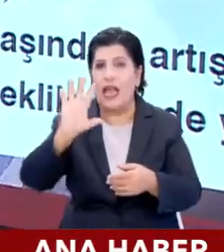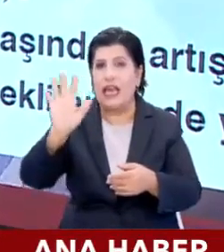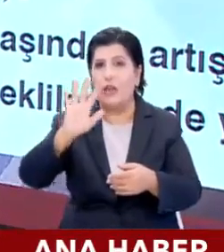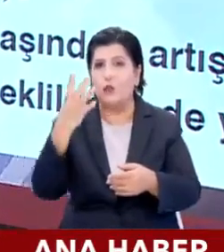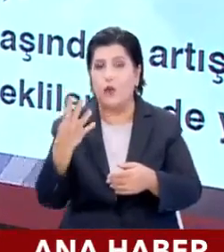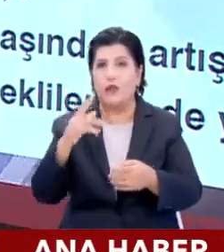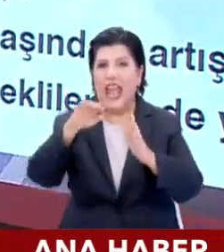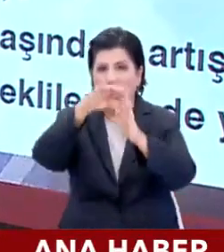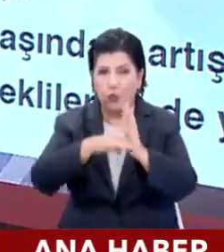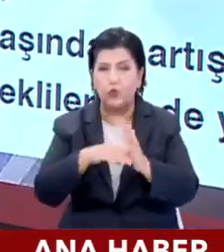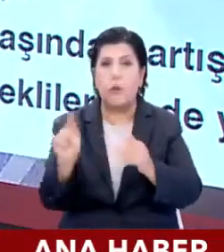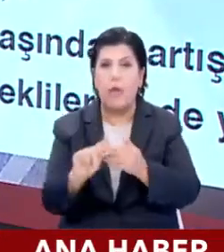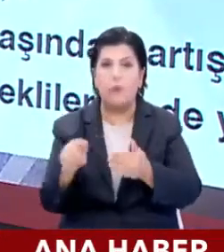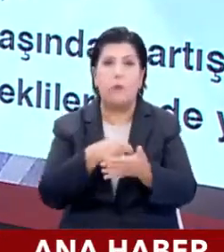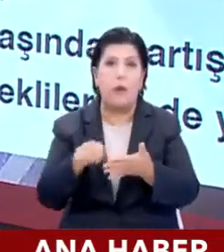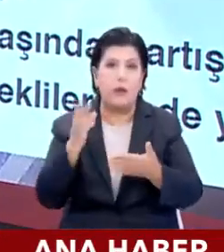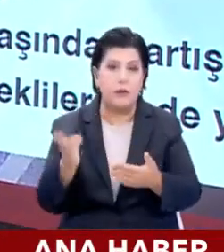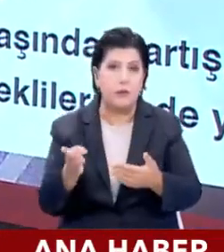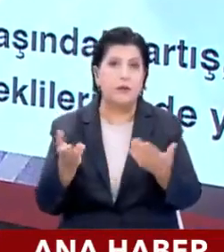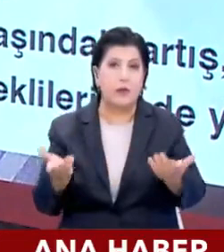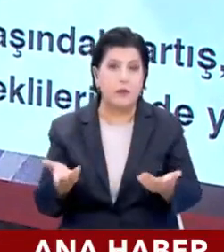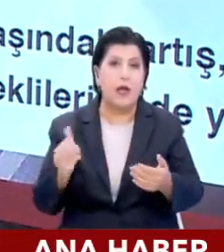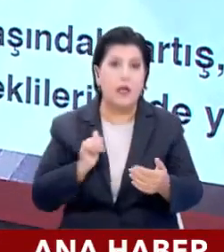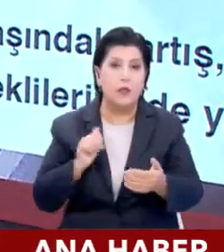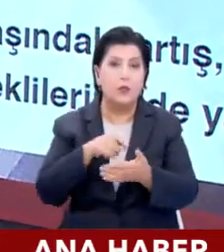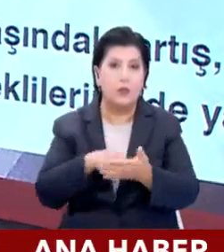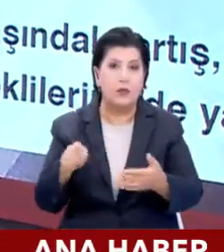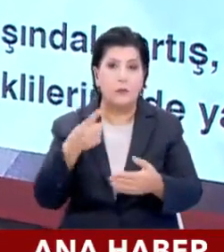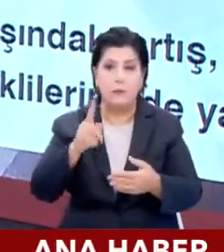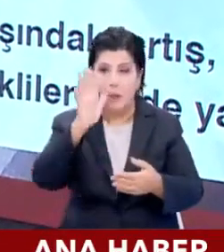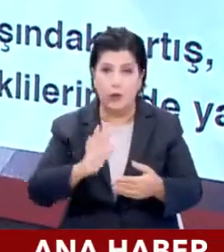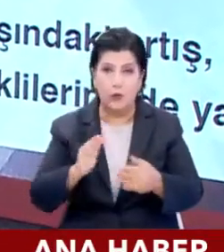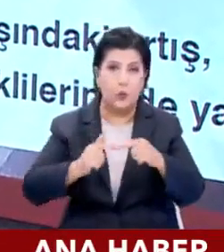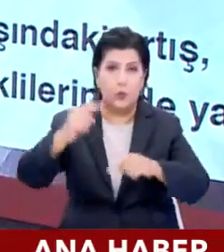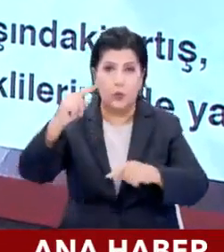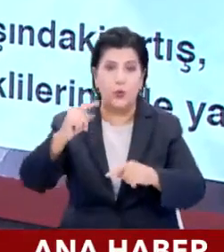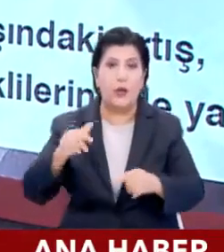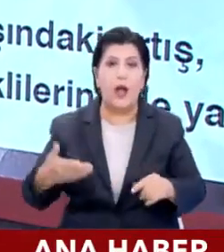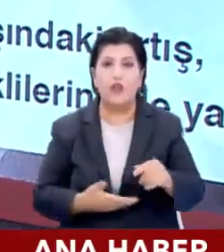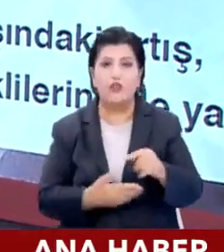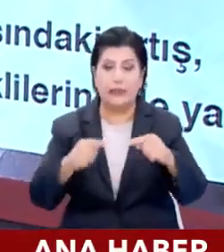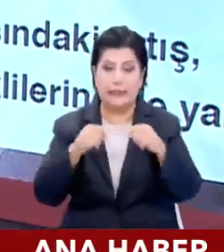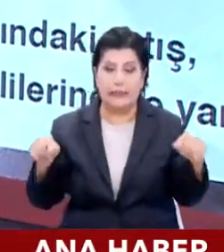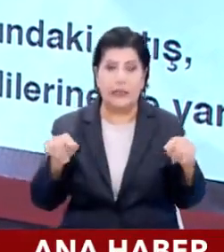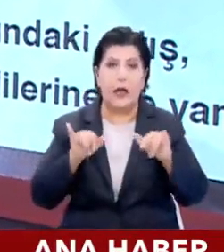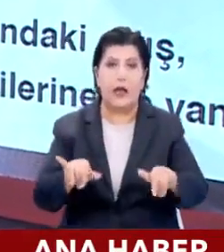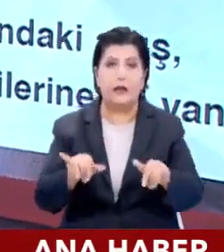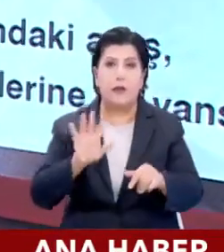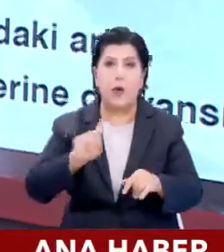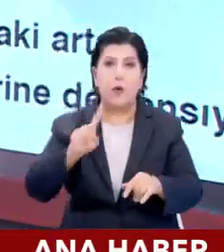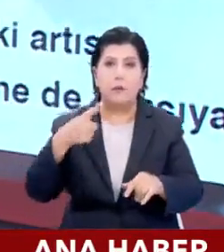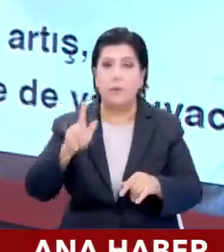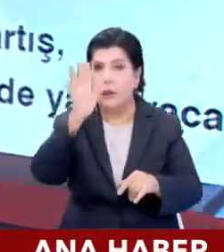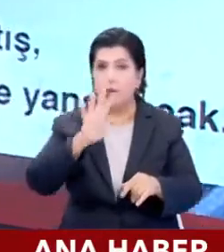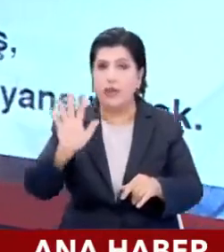TL en düşük memur maaşı yani Asgari ücretin 1.500 lira üstünde açlık sınırıyla aynı on bin